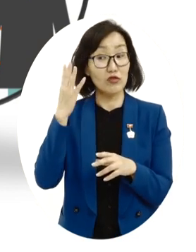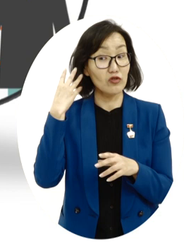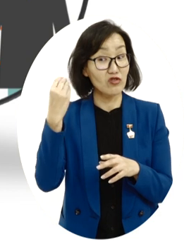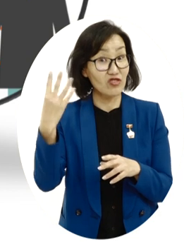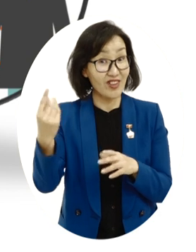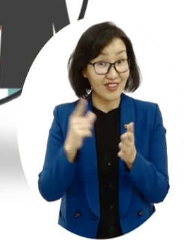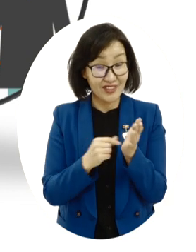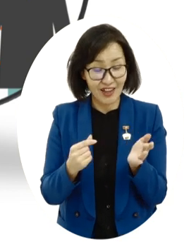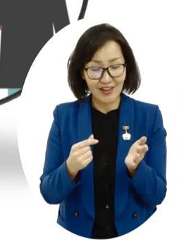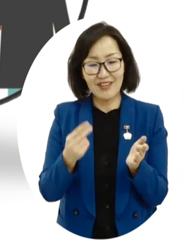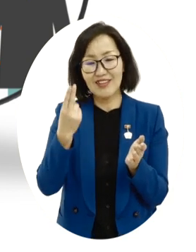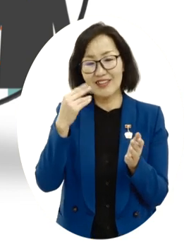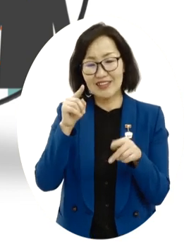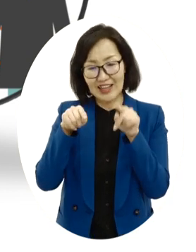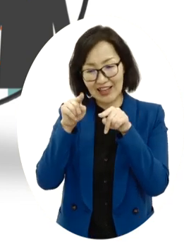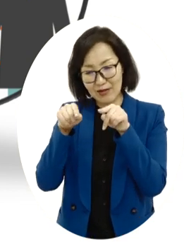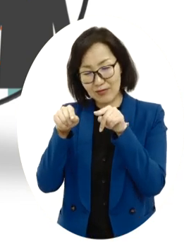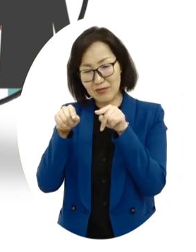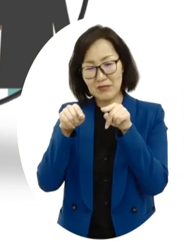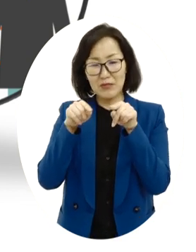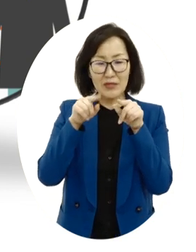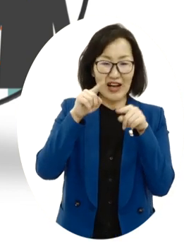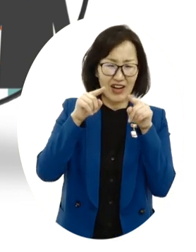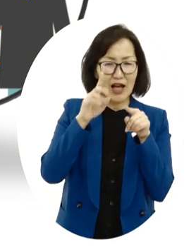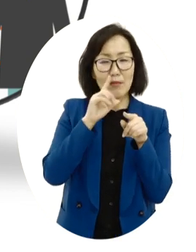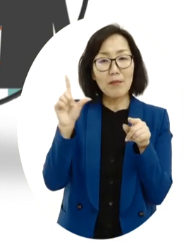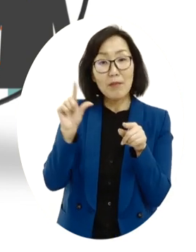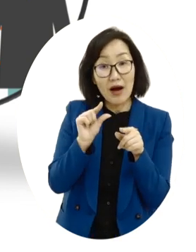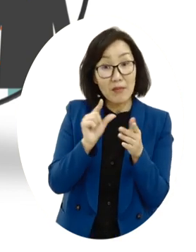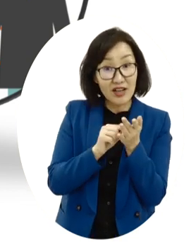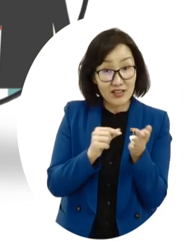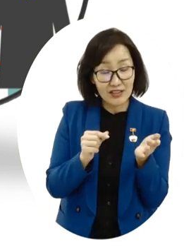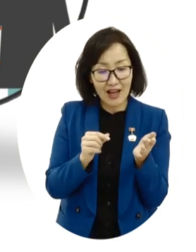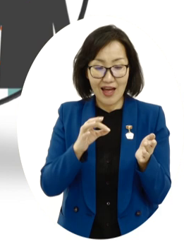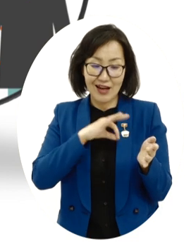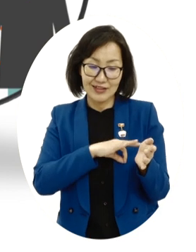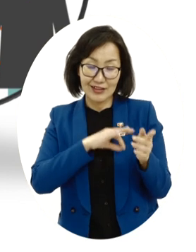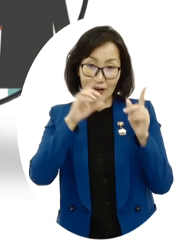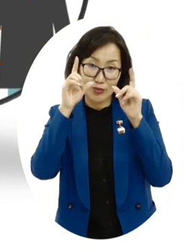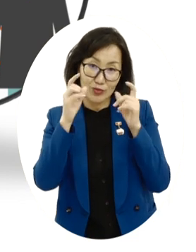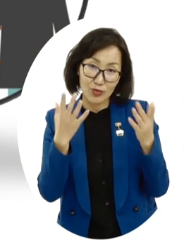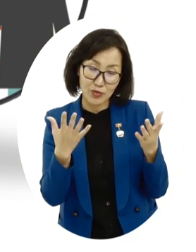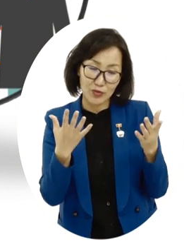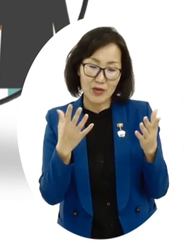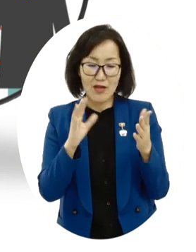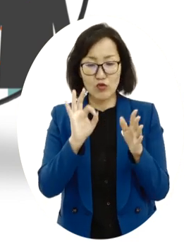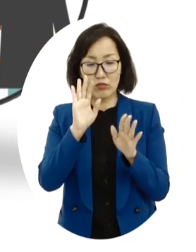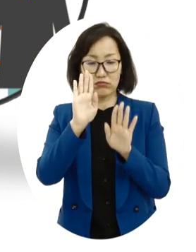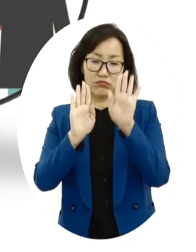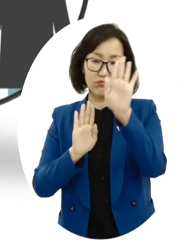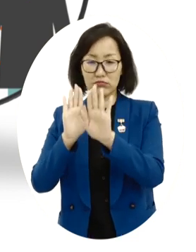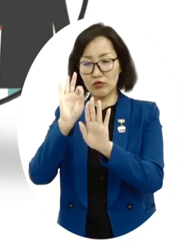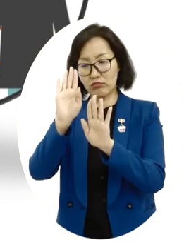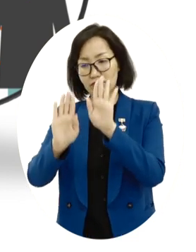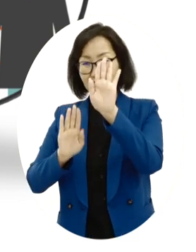нь график, диаграм, багтаа байна гэдгийг мэдэж авсан. Мөн ашиглаж байгаа зураг дүрс нь эмх